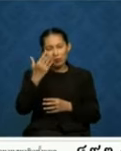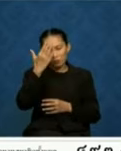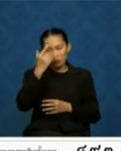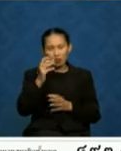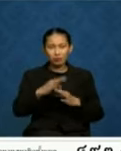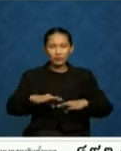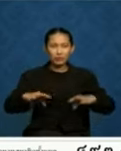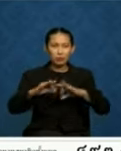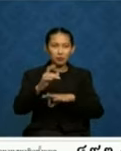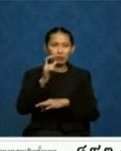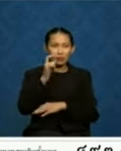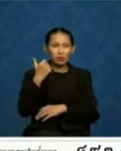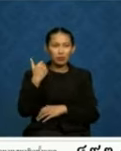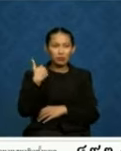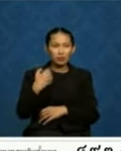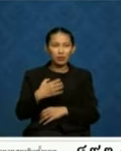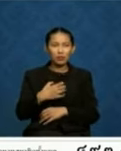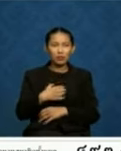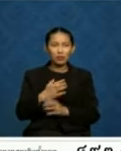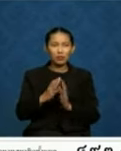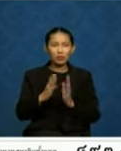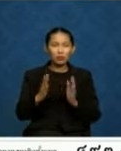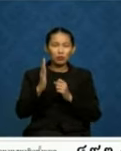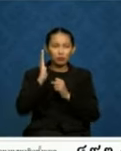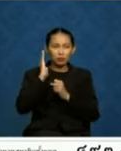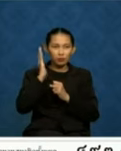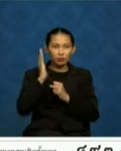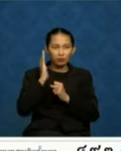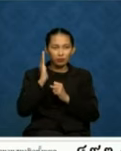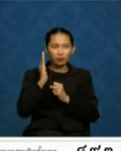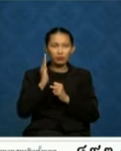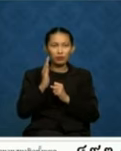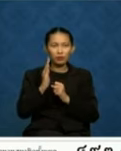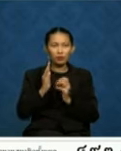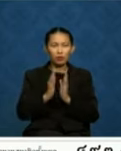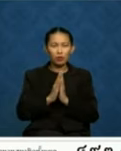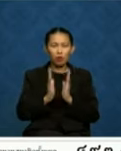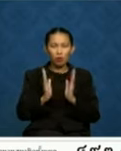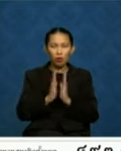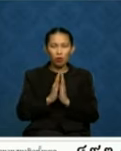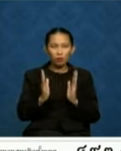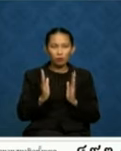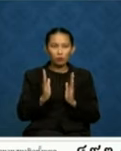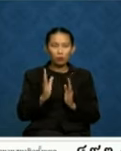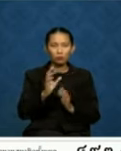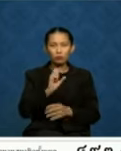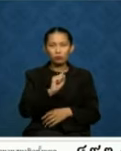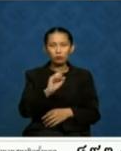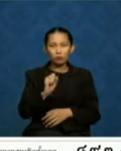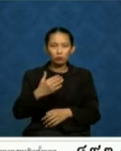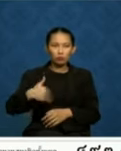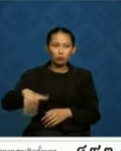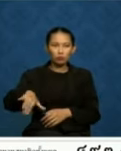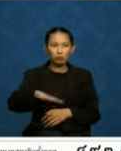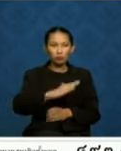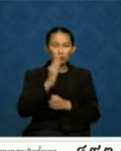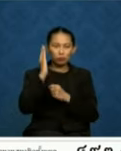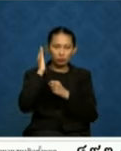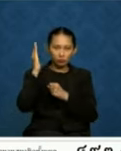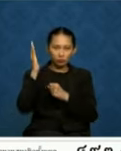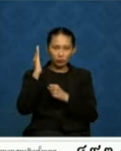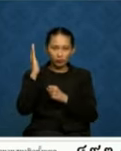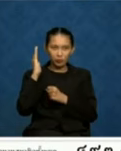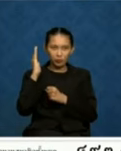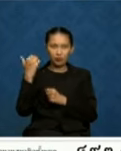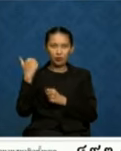รื่องสำคัญนะครับก็ขออนุญาตชี้แจงเท่านี้นะครับต้องขออนุญาตขอบพระคุณท่านสมาชิกที่กรุณาอธิบายให้